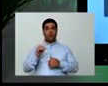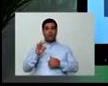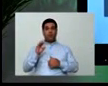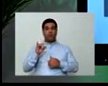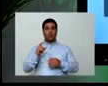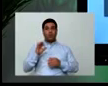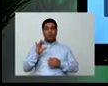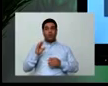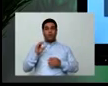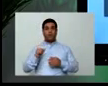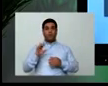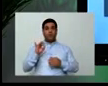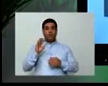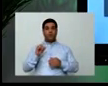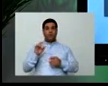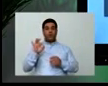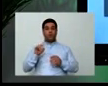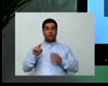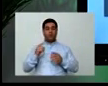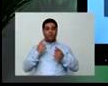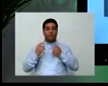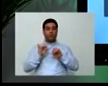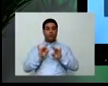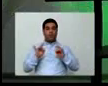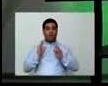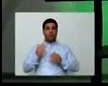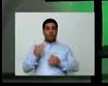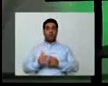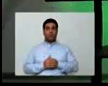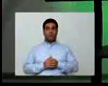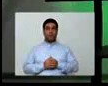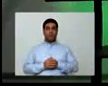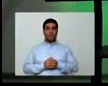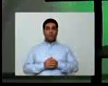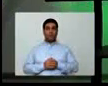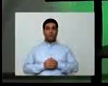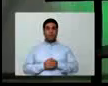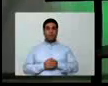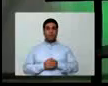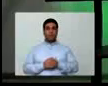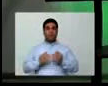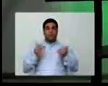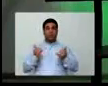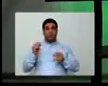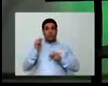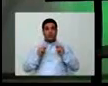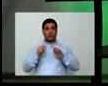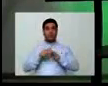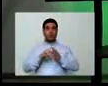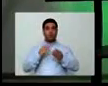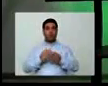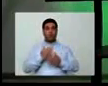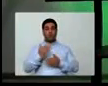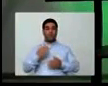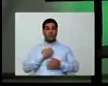дәрежесінің хусусиятлары ва биосфера хақыдагы талымат деп номланады. Мархамат. Демек, бүгінгі дәрісіміздің мазмуны бойында сіздер